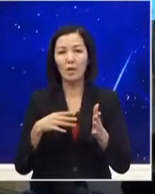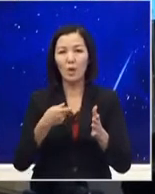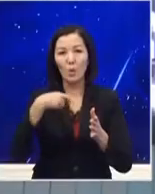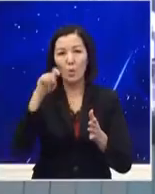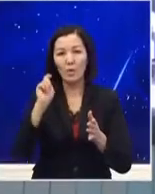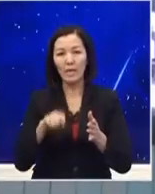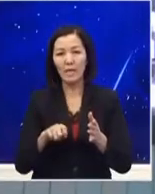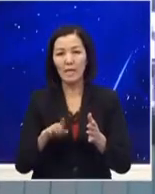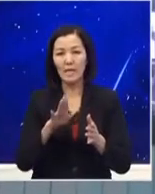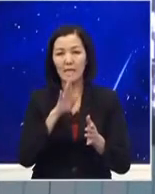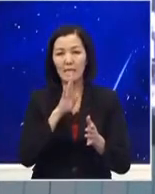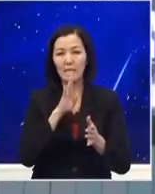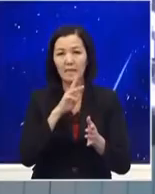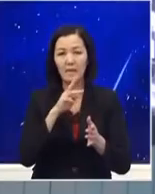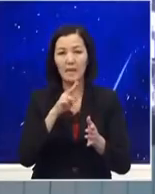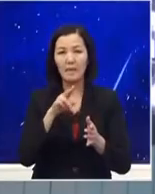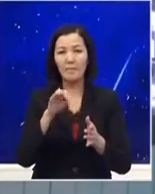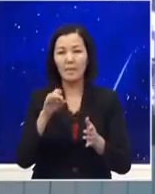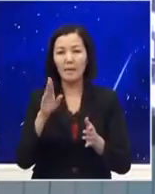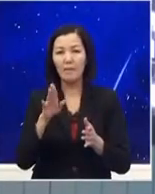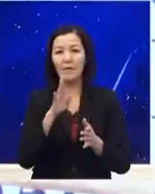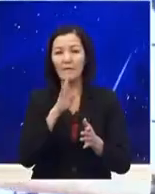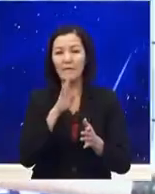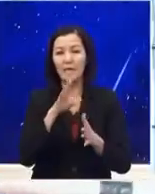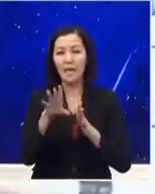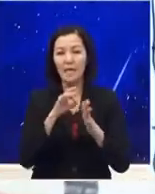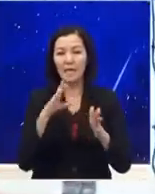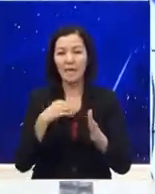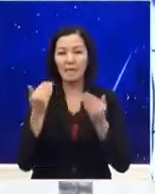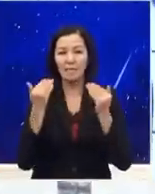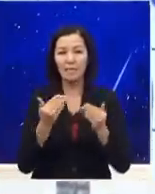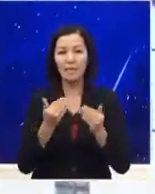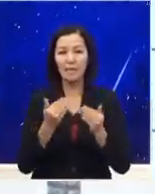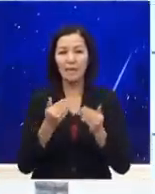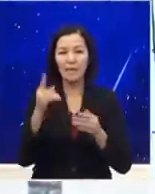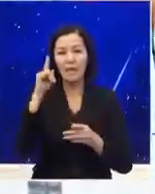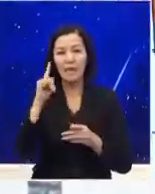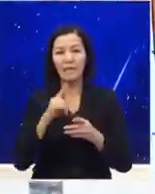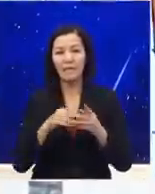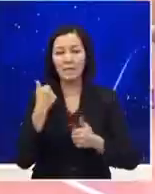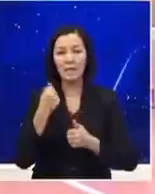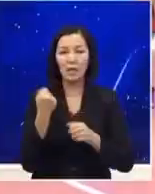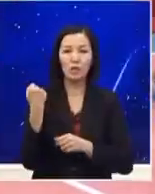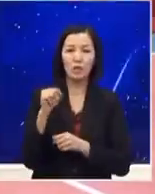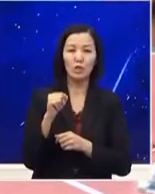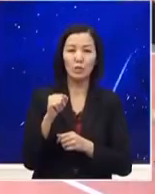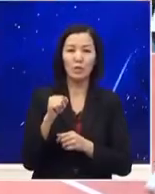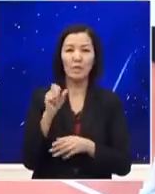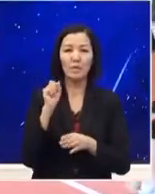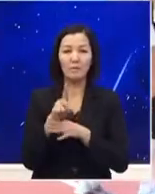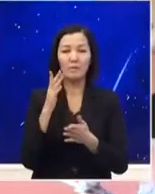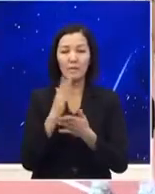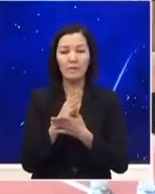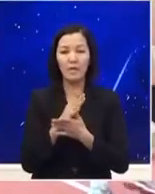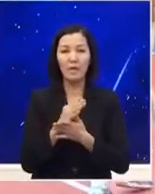украиналық легионер мен петропавлдық ойыншылар басқан. Жерлестеріміздің алдына биылда ел біріншілігінде бас жүлдені жеңіп алу талабы қойылып отыр. Оған